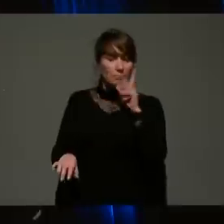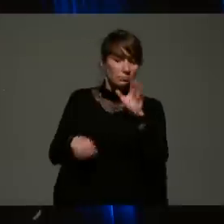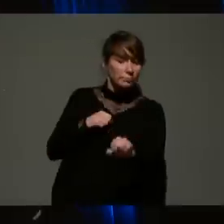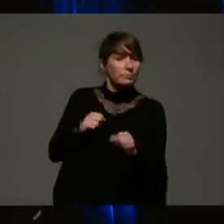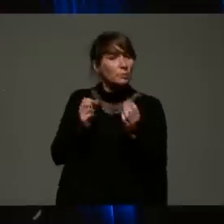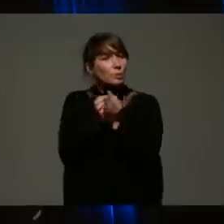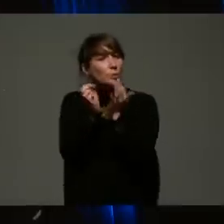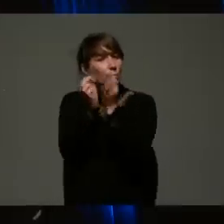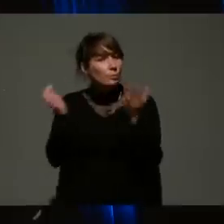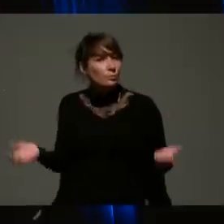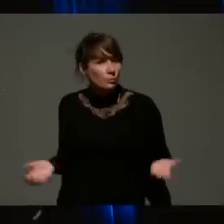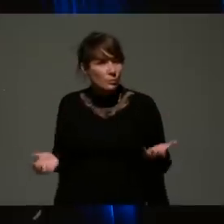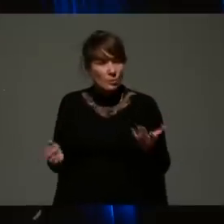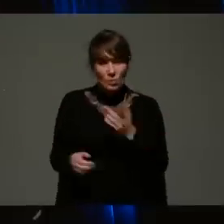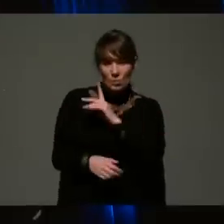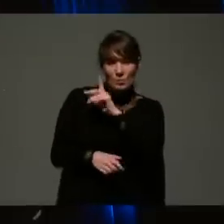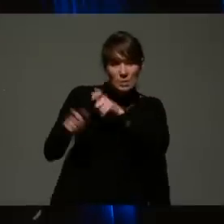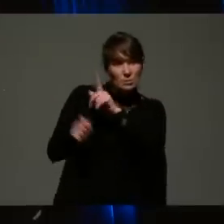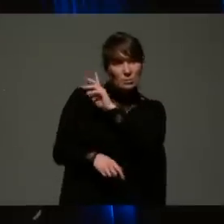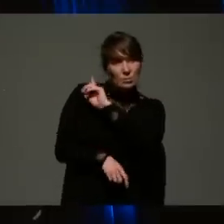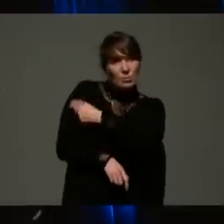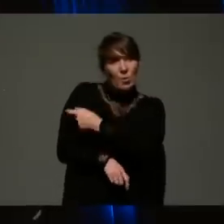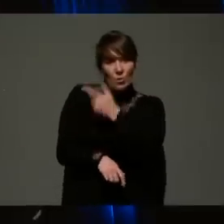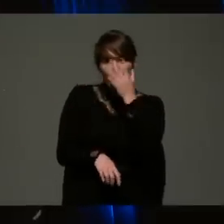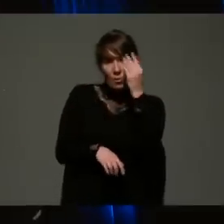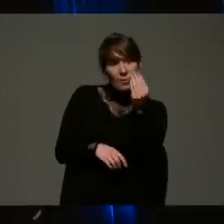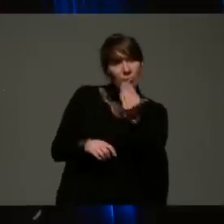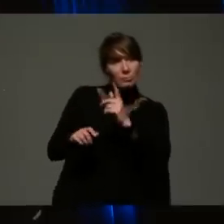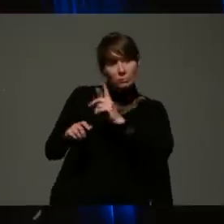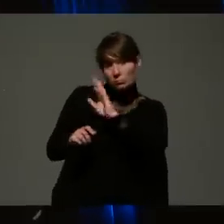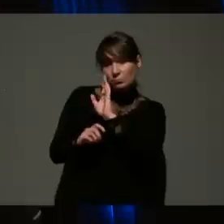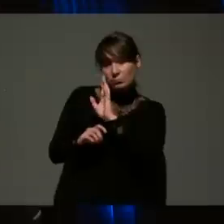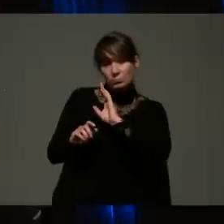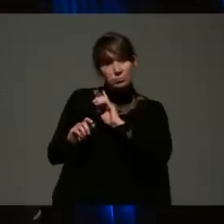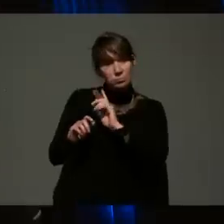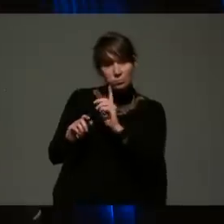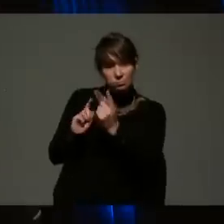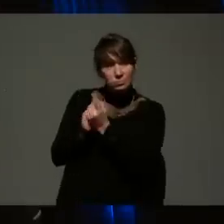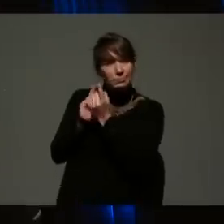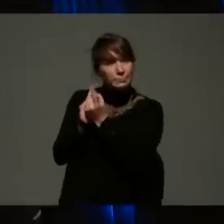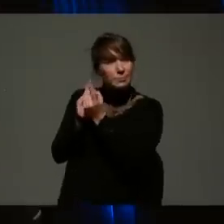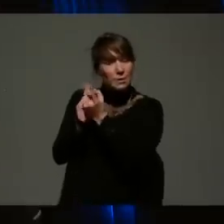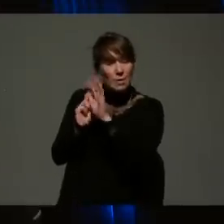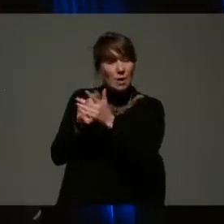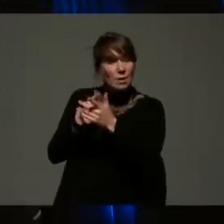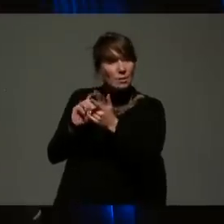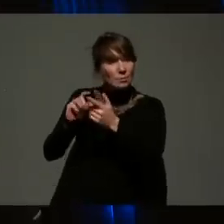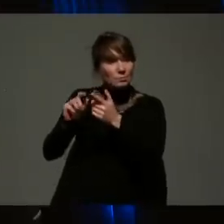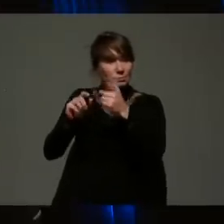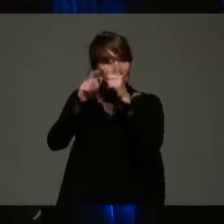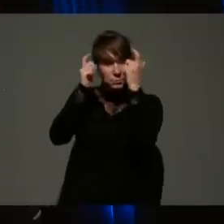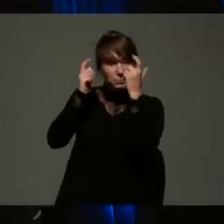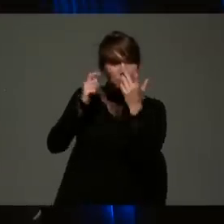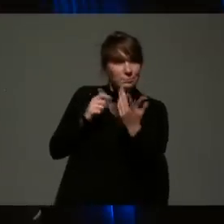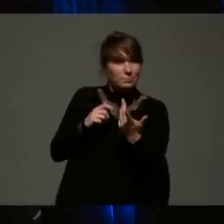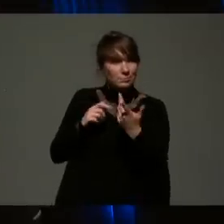de voir un certain nombre de ces sportifs qui deviennent des patients, quelquefois impatients, pour avoir réalisé